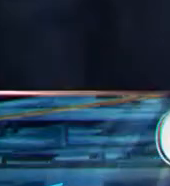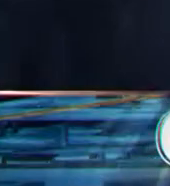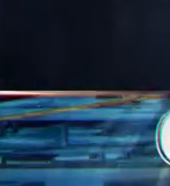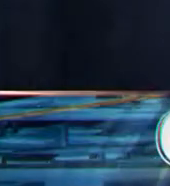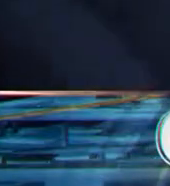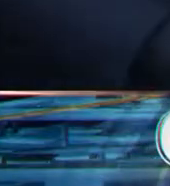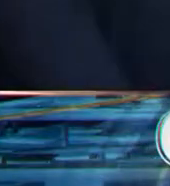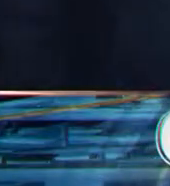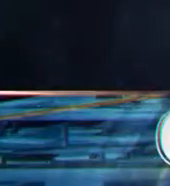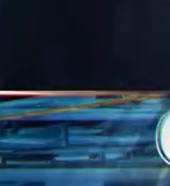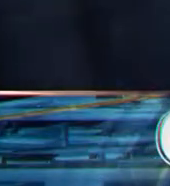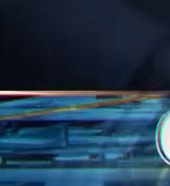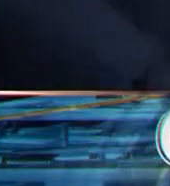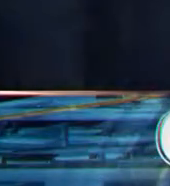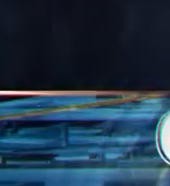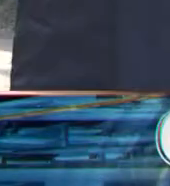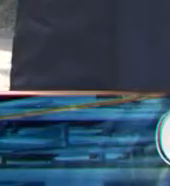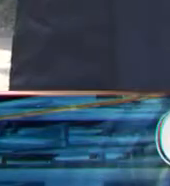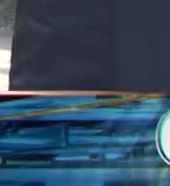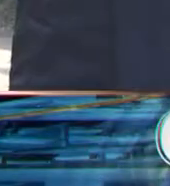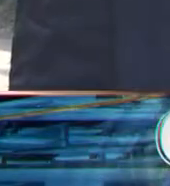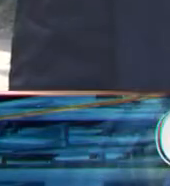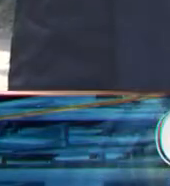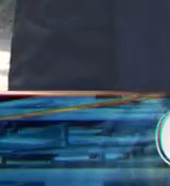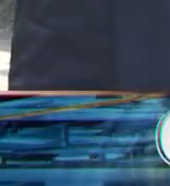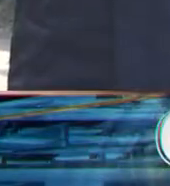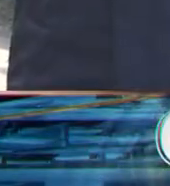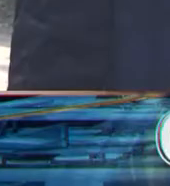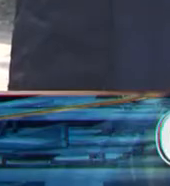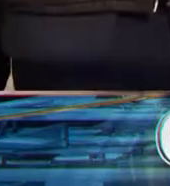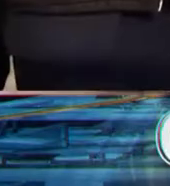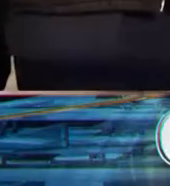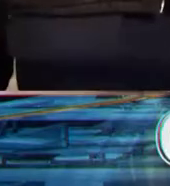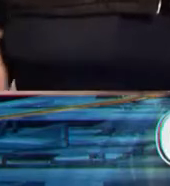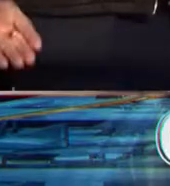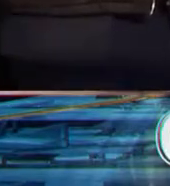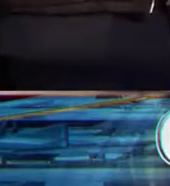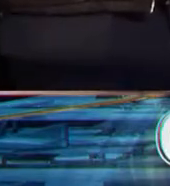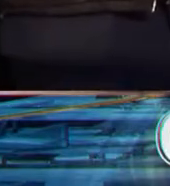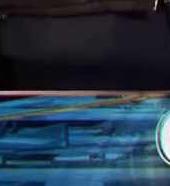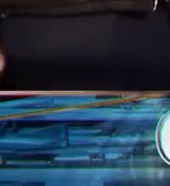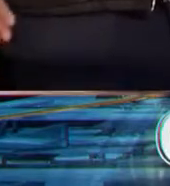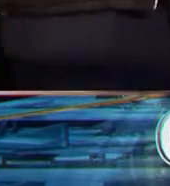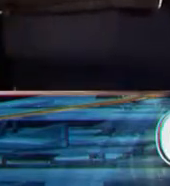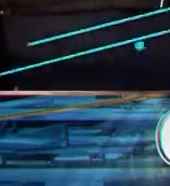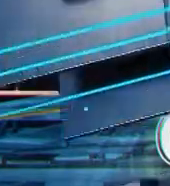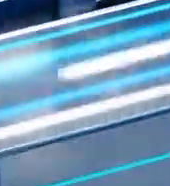Герой нашего времени. Персональный военный парад для ветерана Великой Отечественной войны инициировали в Вилийском районе.